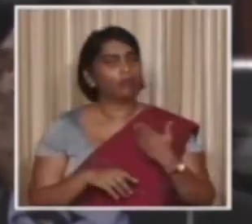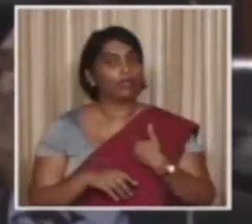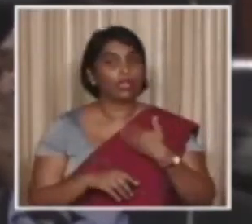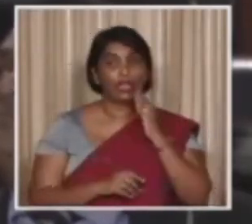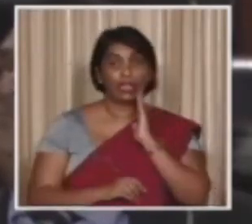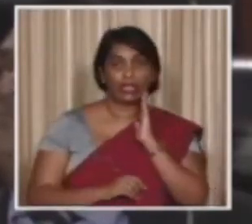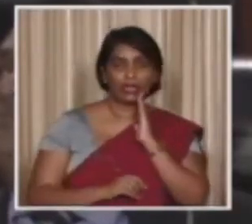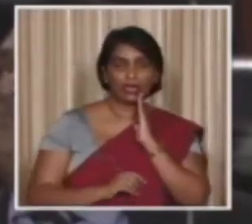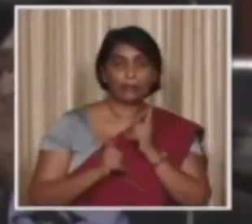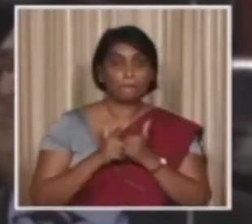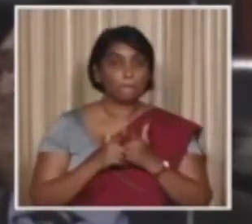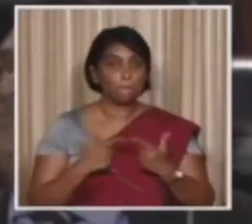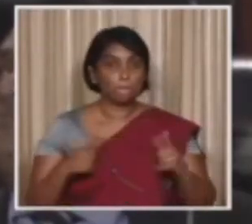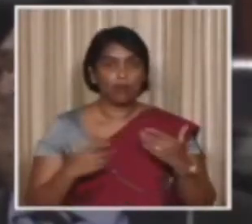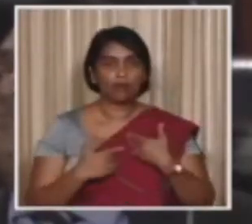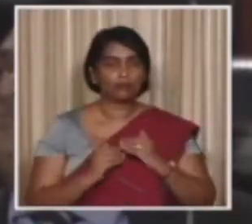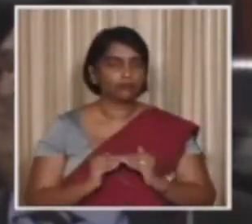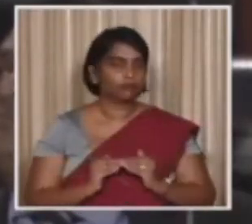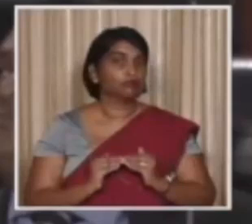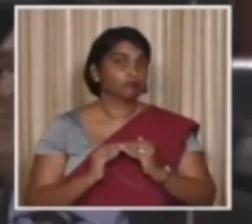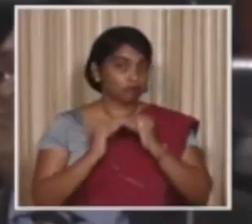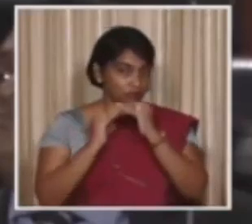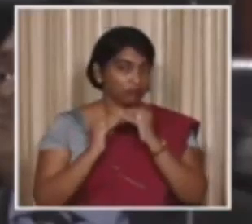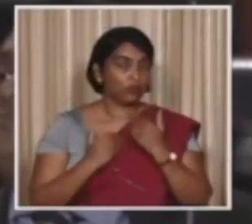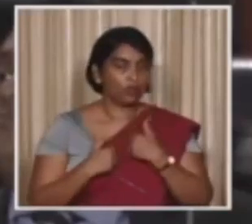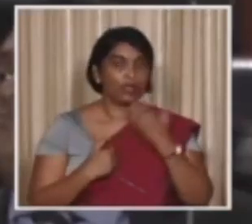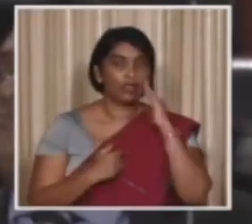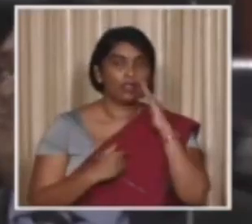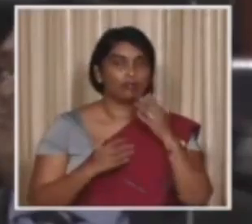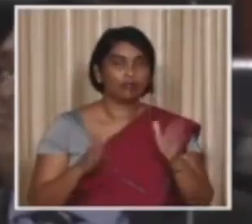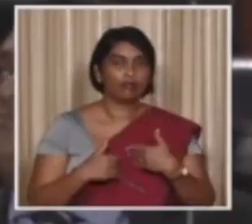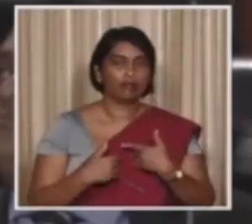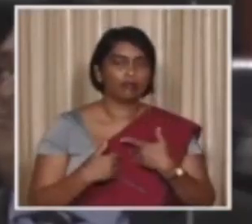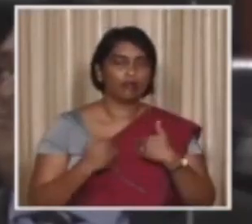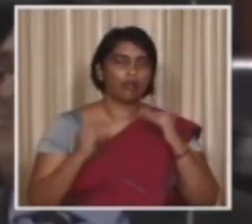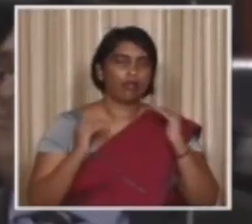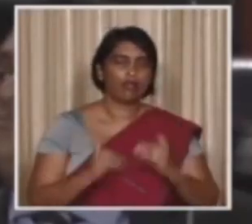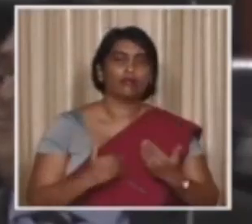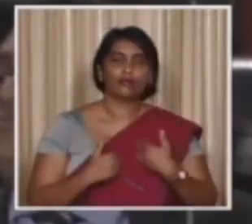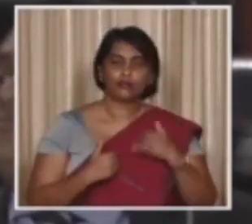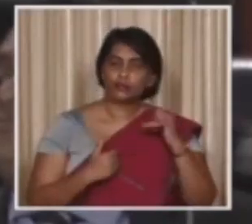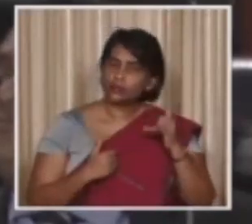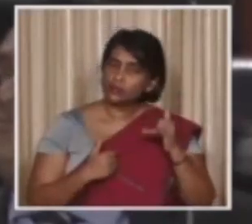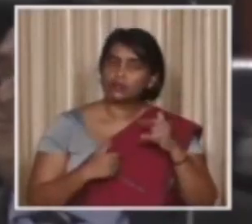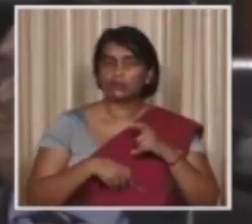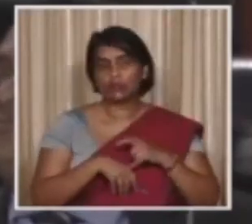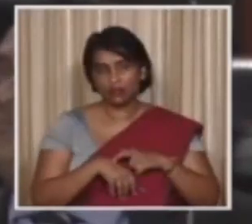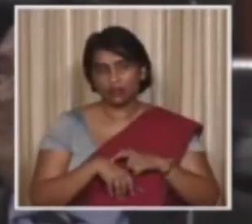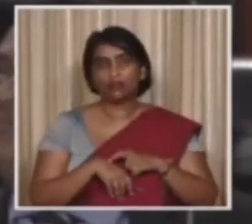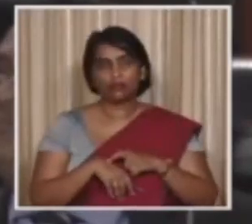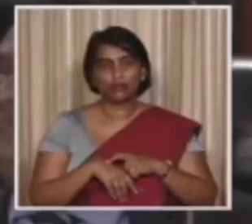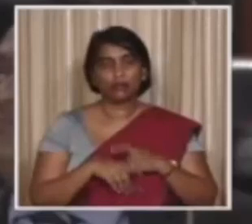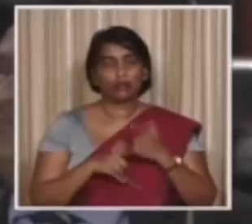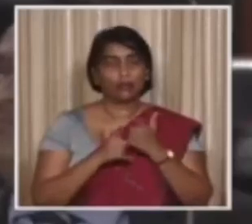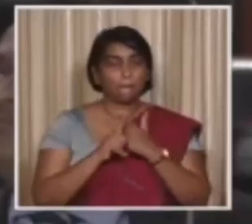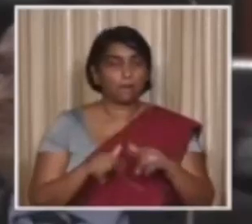ඉංග්‍රීසිය ඉංග්‍රීසි භාෂාව අපි ප්‍රවර්ධනය කරන්න ඕන වෙලාවල් වල අපි ඉංග්‍රීසිය තවදුරටත් අස්සර ගන්නවා. සමහර අවස්ථාවල සමහර මේ සෝ